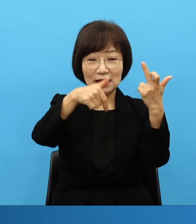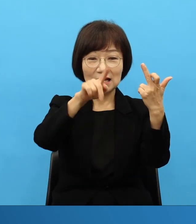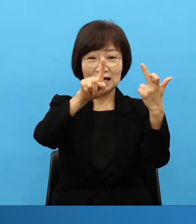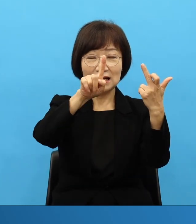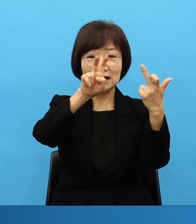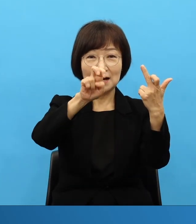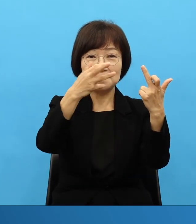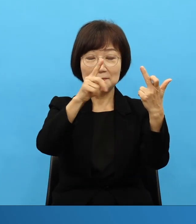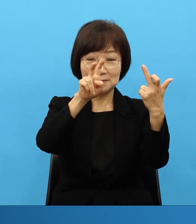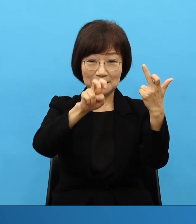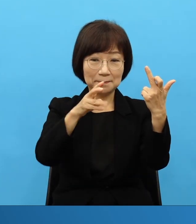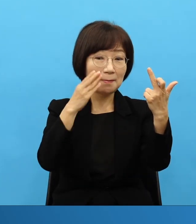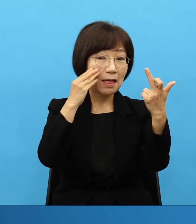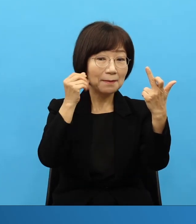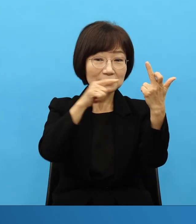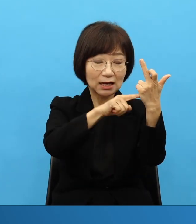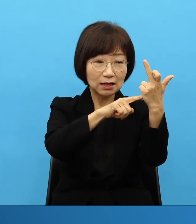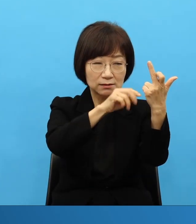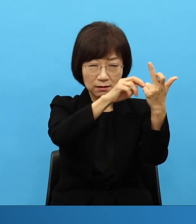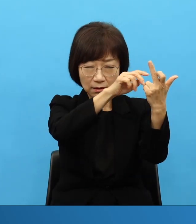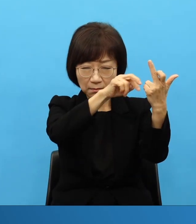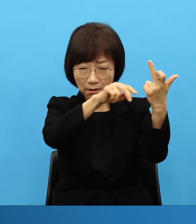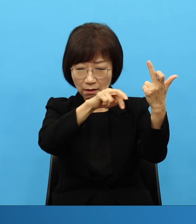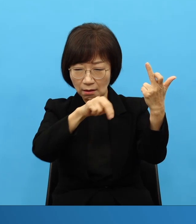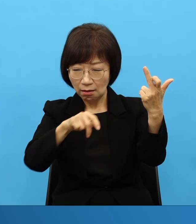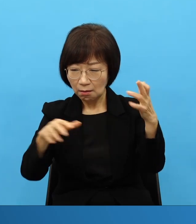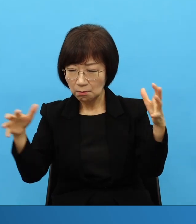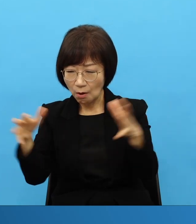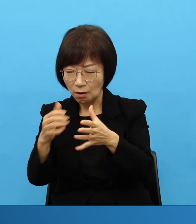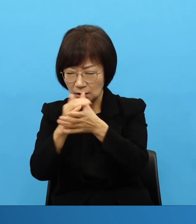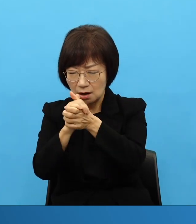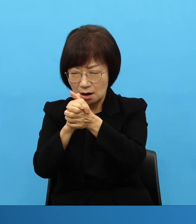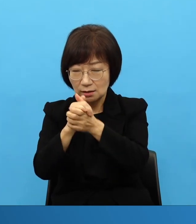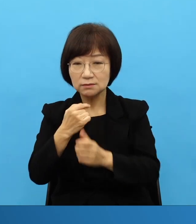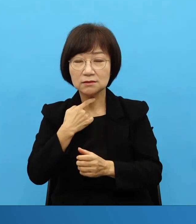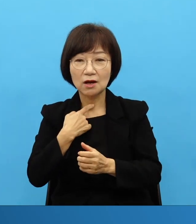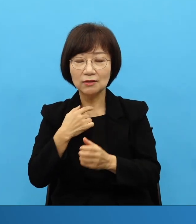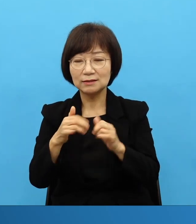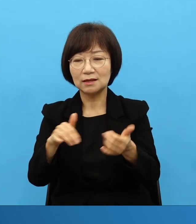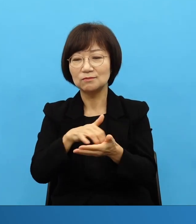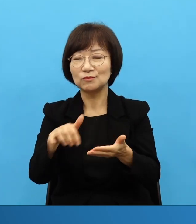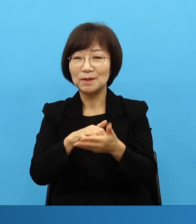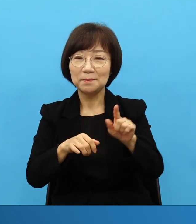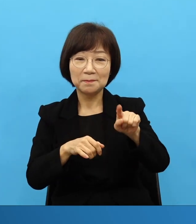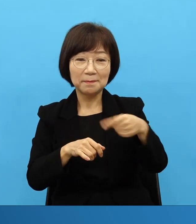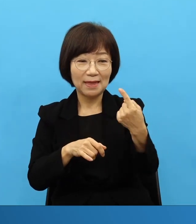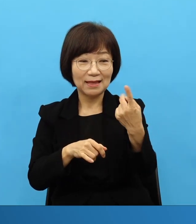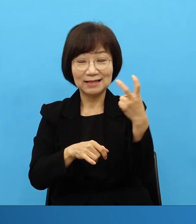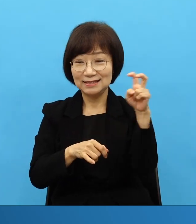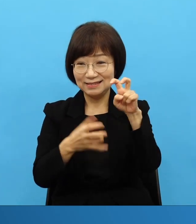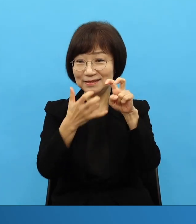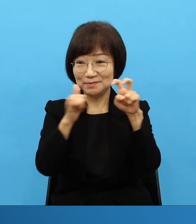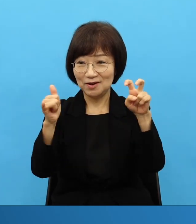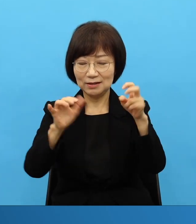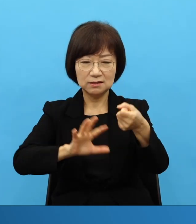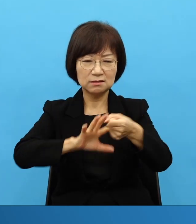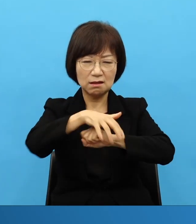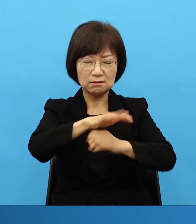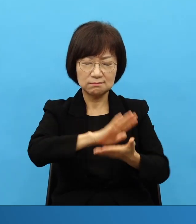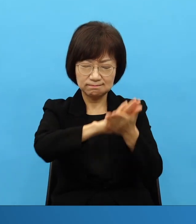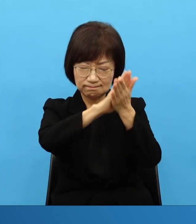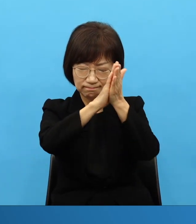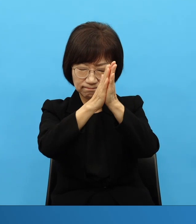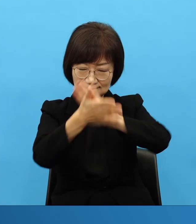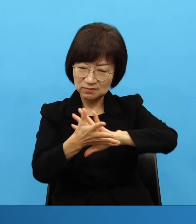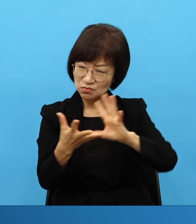모인 120명이 세계를 바꾼 겁니다. After coming down from the Mount of Olives, this 120 disciples truly changed the